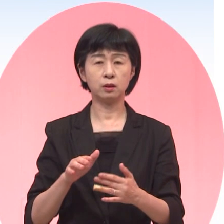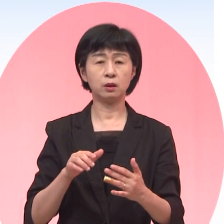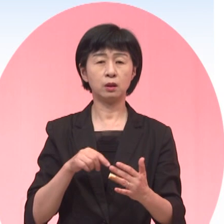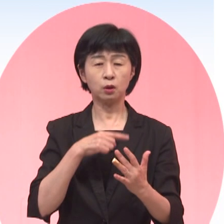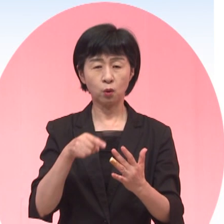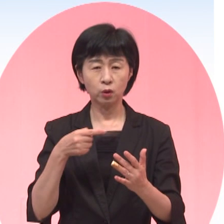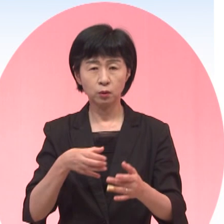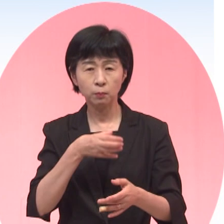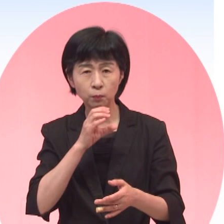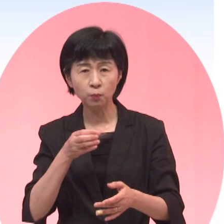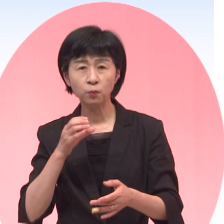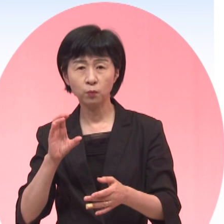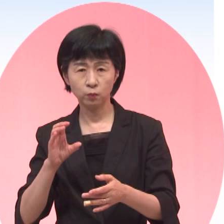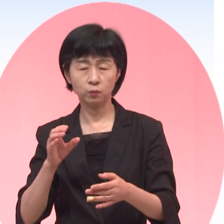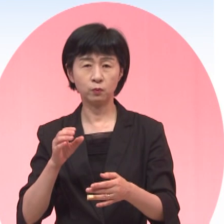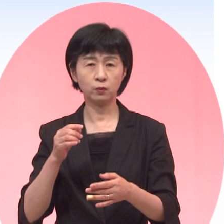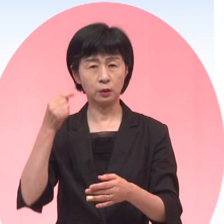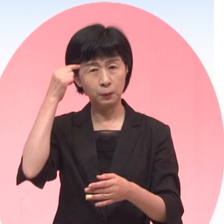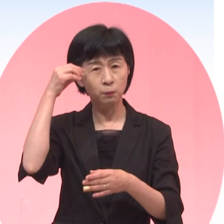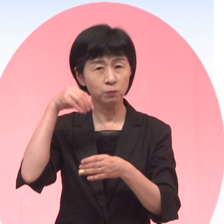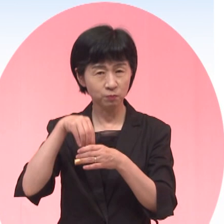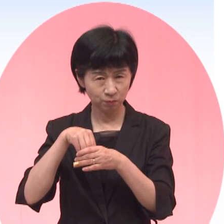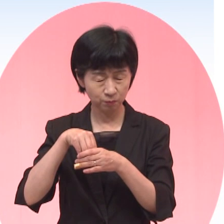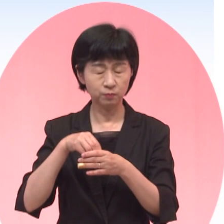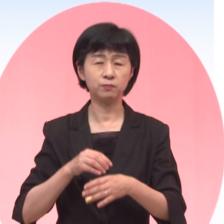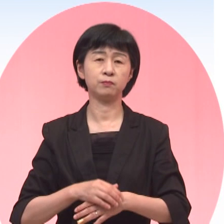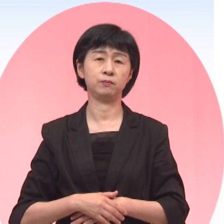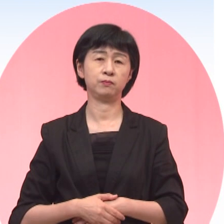こまめな水分補給を心がけましょう。